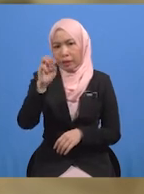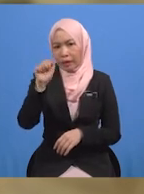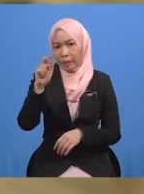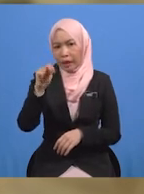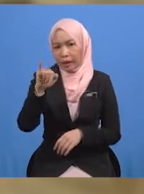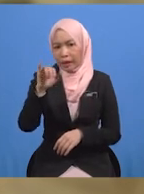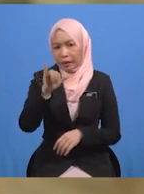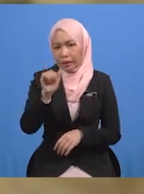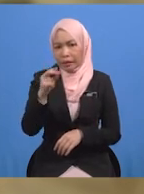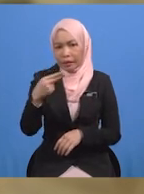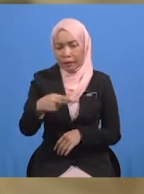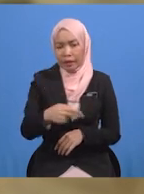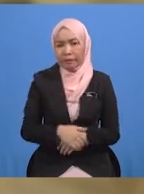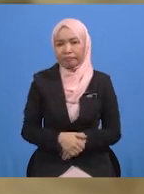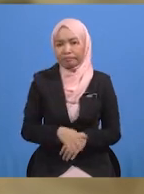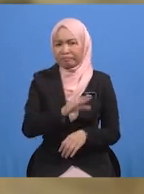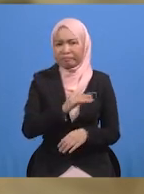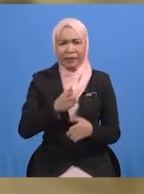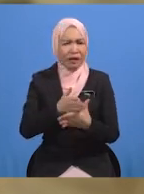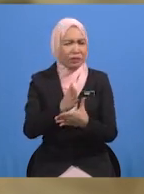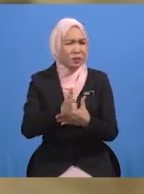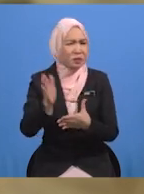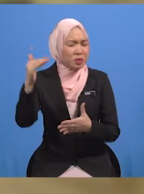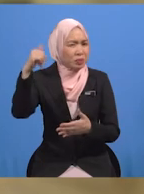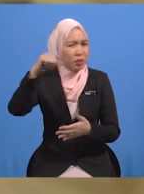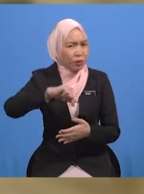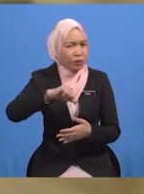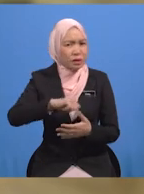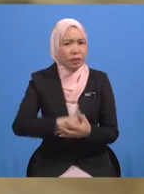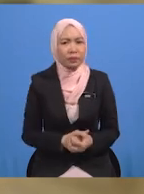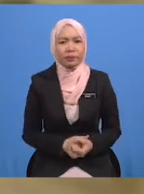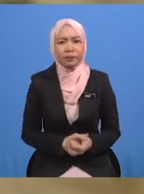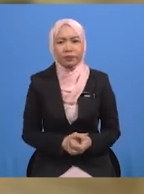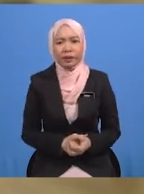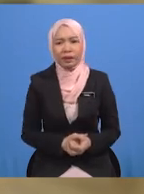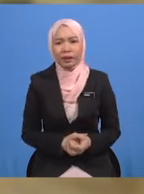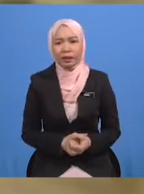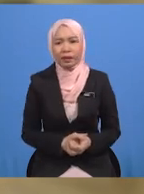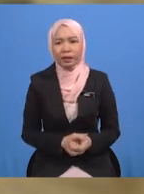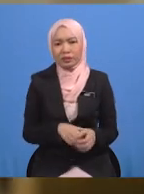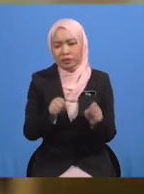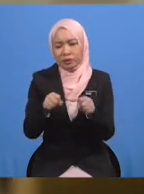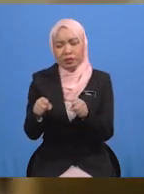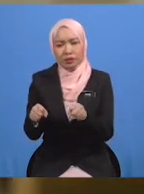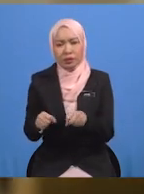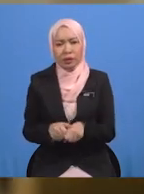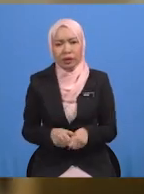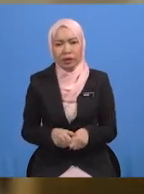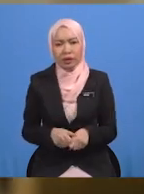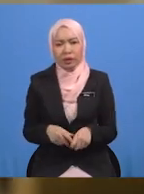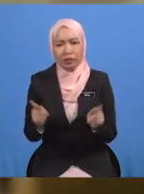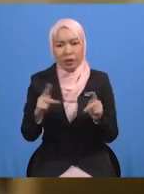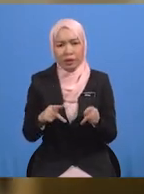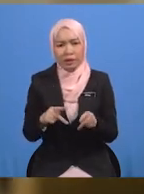Uthmaniyah memasuki zaman kemerosotan menghadapi percaturan kuasa-kuasa barat.